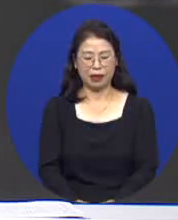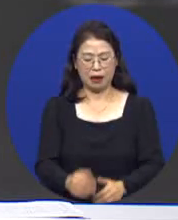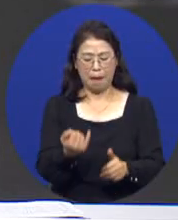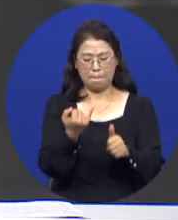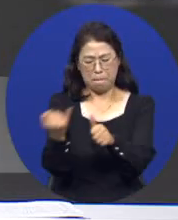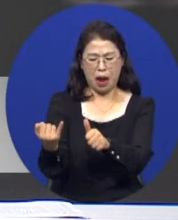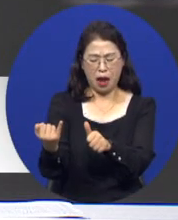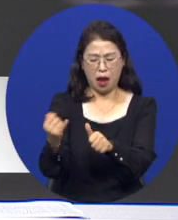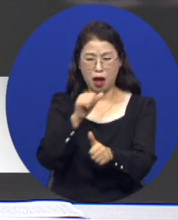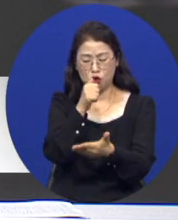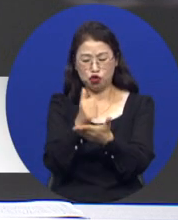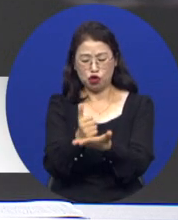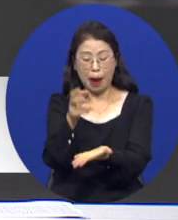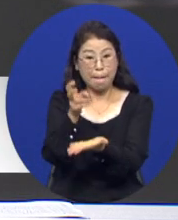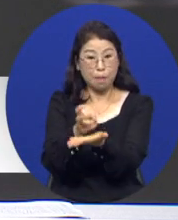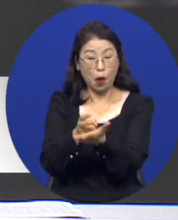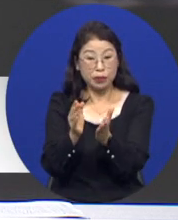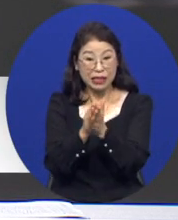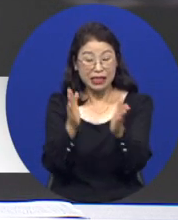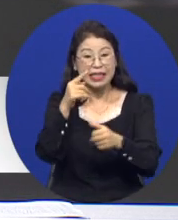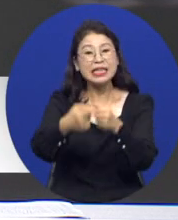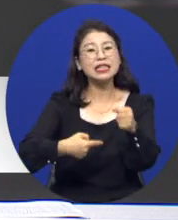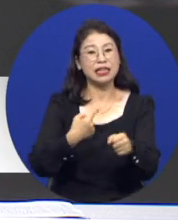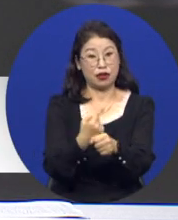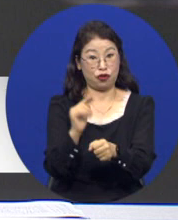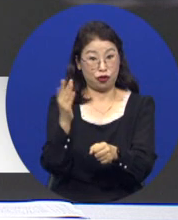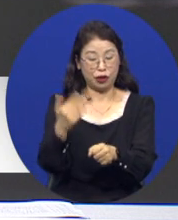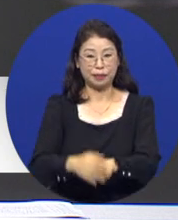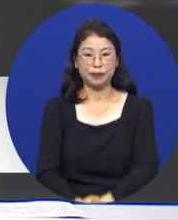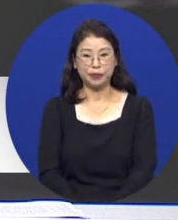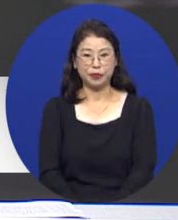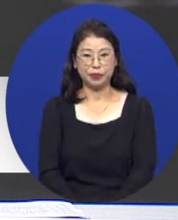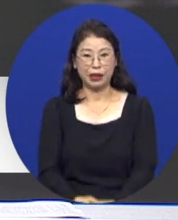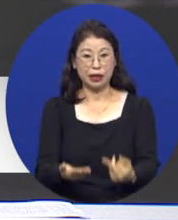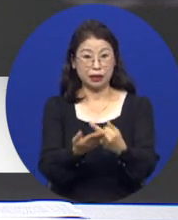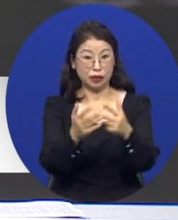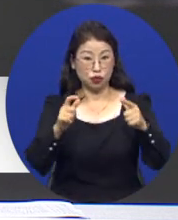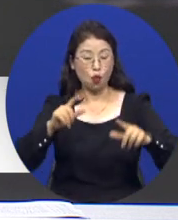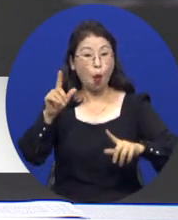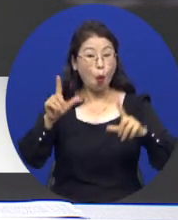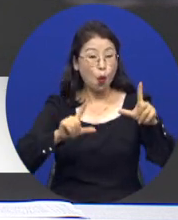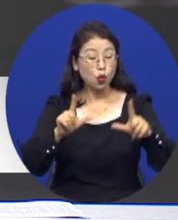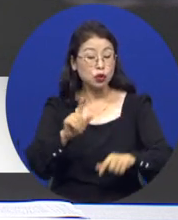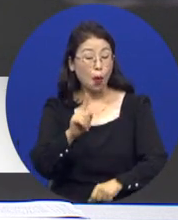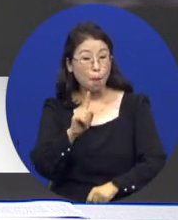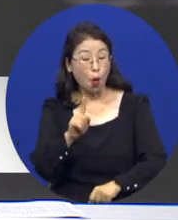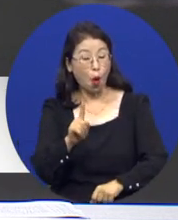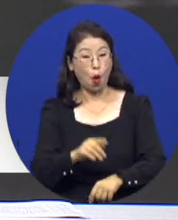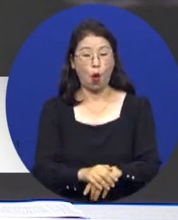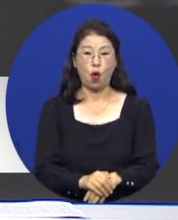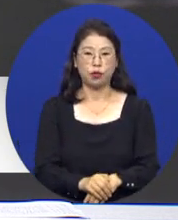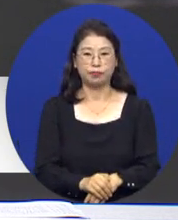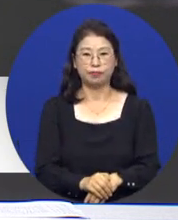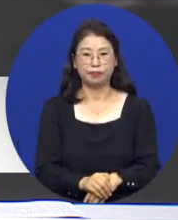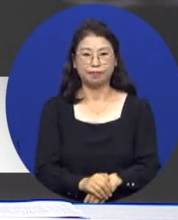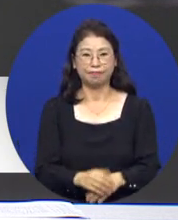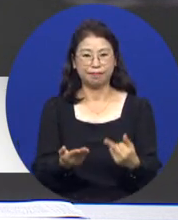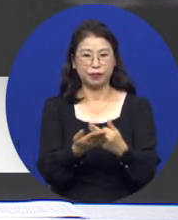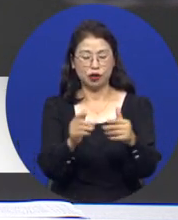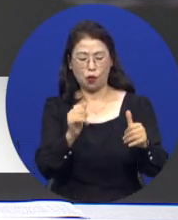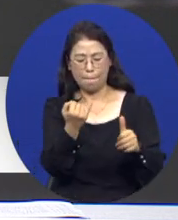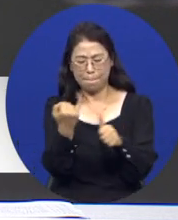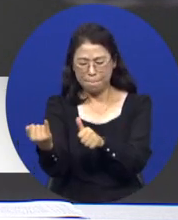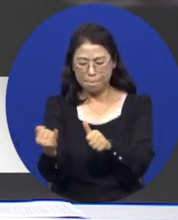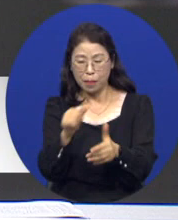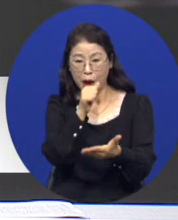스토킹 처벌법이 시행된지 1년이 되어가고 있는데요이 제주의 상황은 과연 어떨까요 제주적